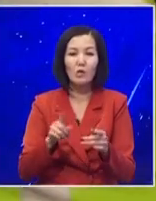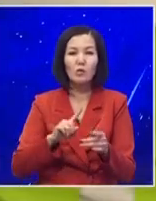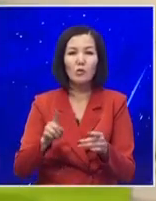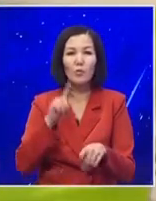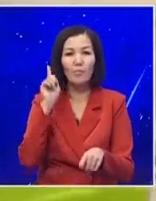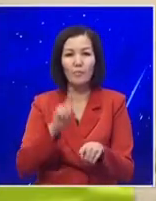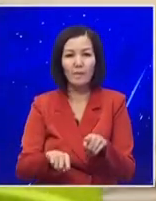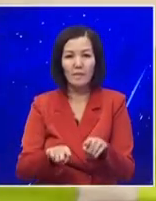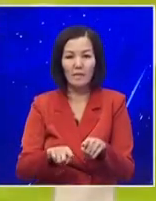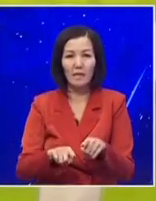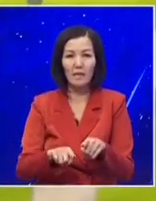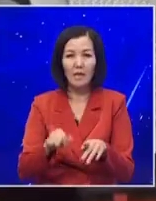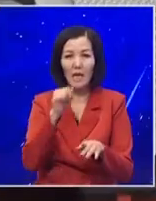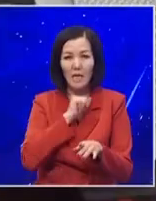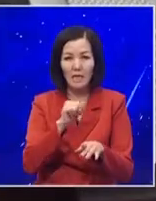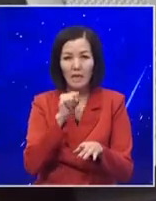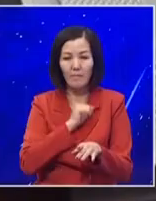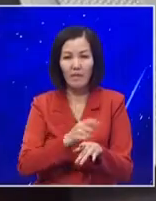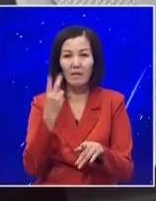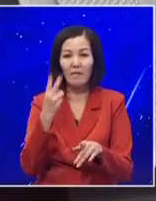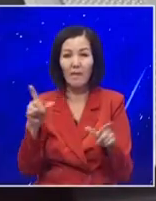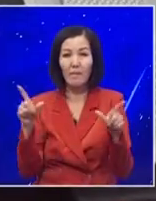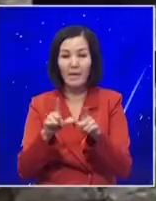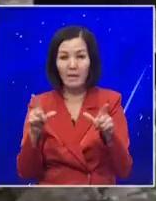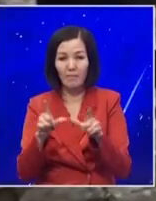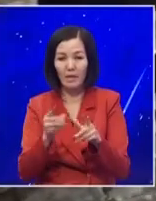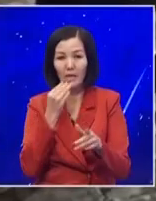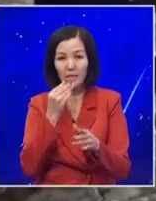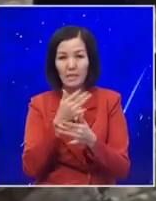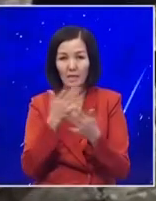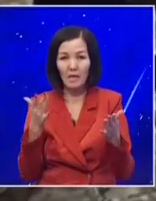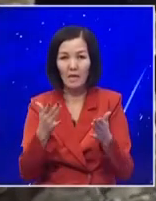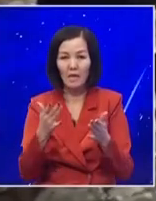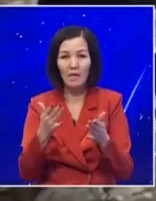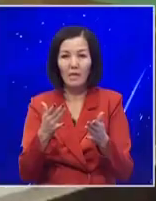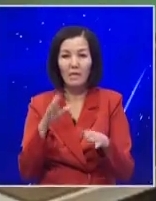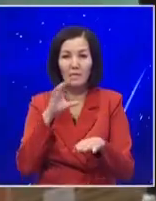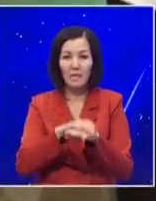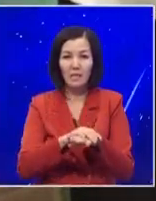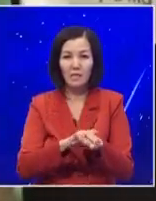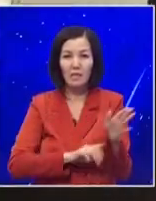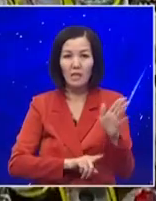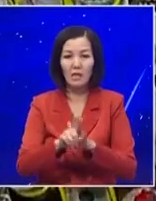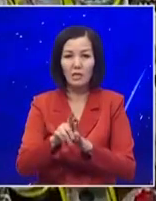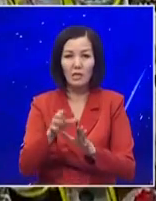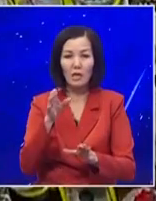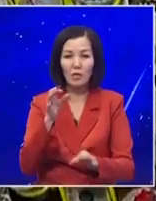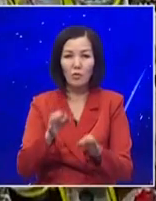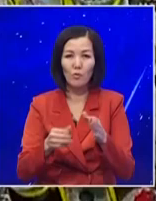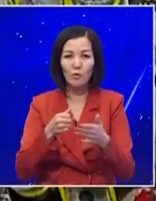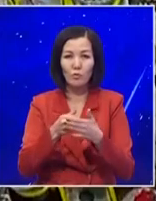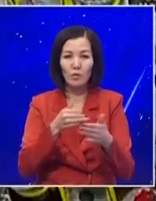за короткий промежуток злоумышленник ограбил два продуктовых магазина. В отношении задержанного начато